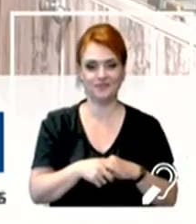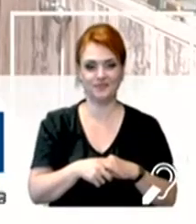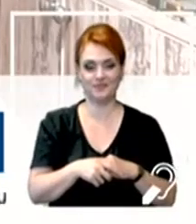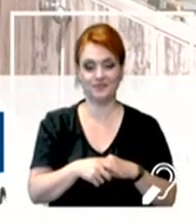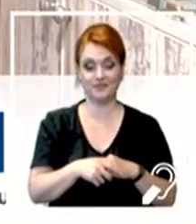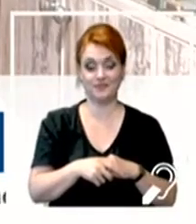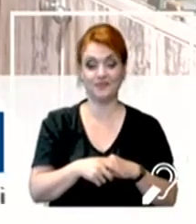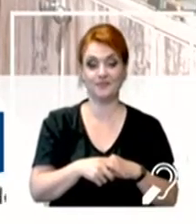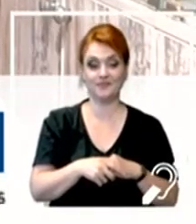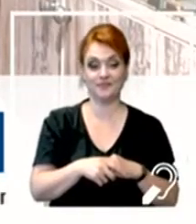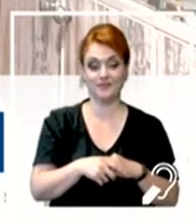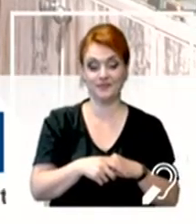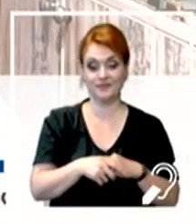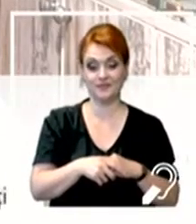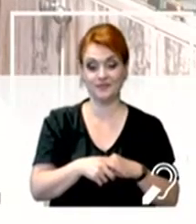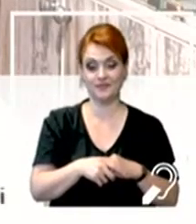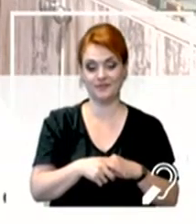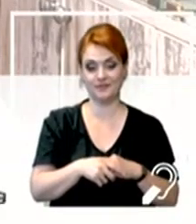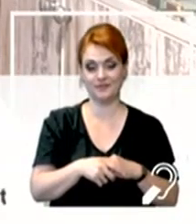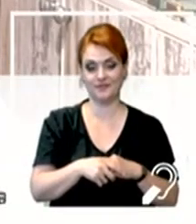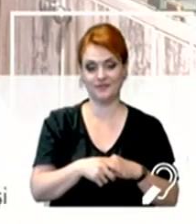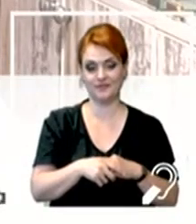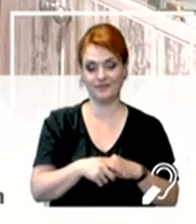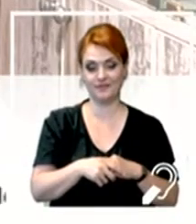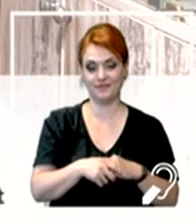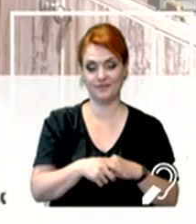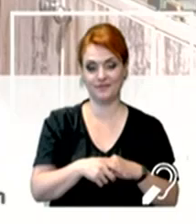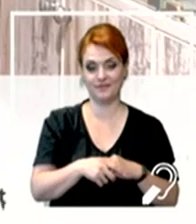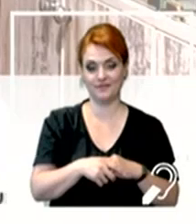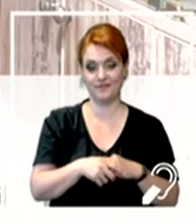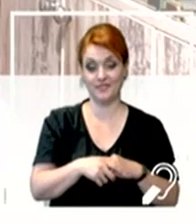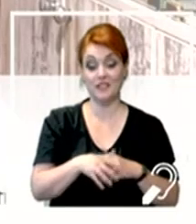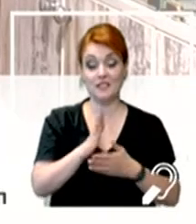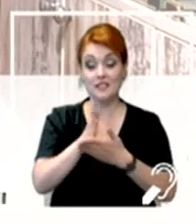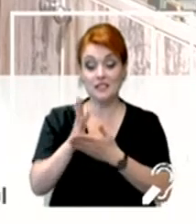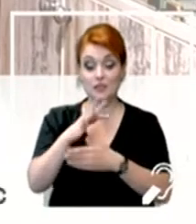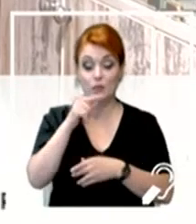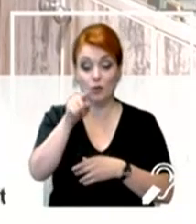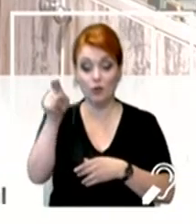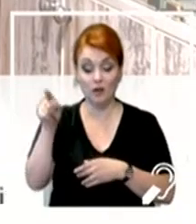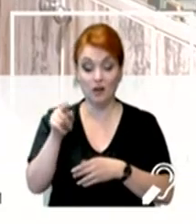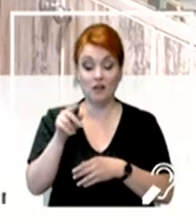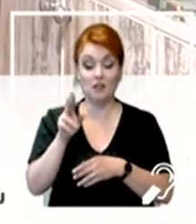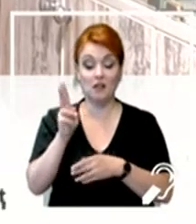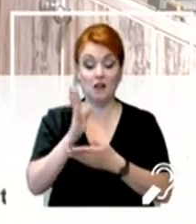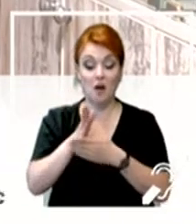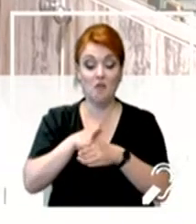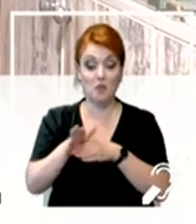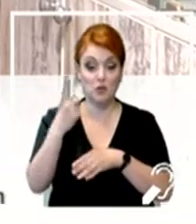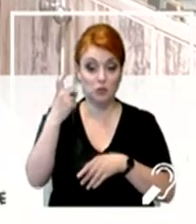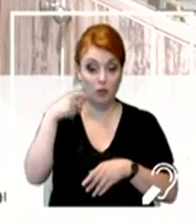pentru muzeul nostru, un exponat exact de 100 de ani, primul clopote, putem spune